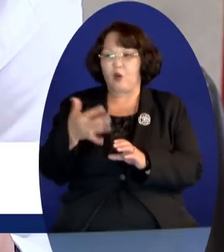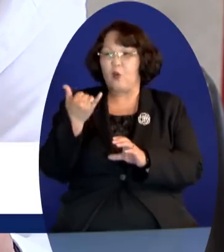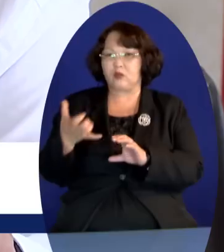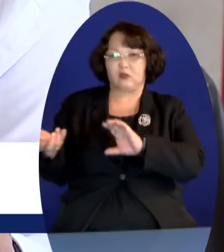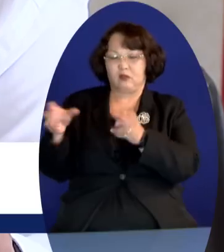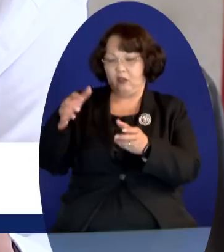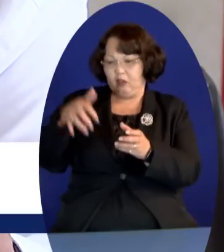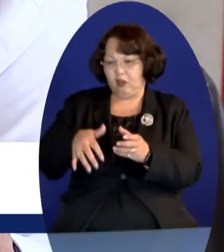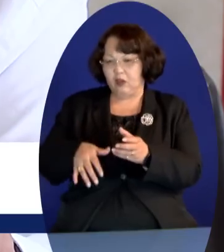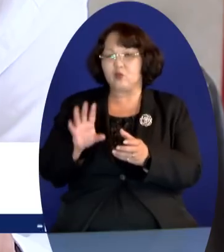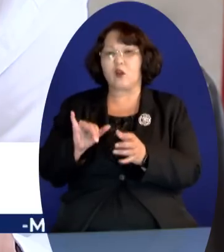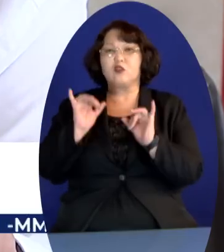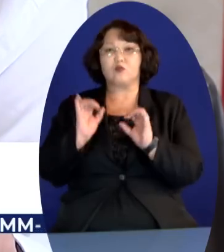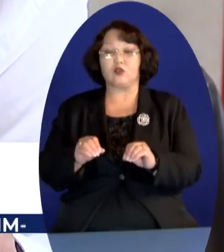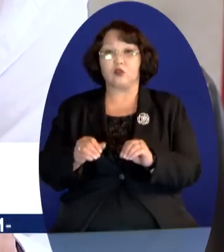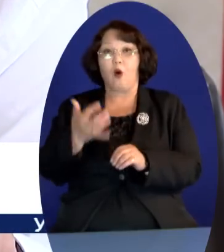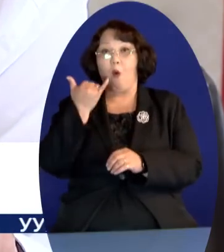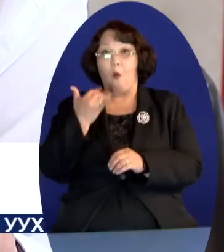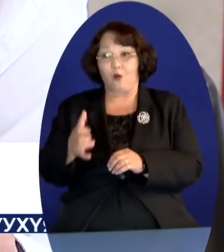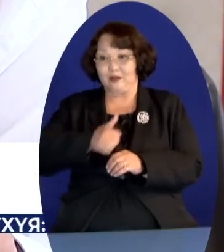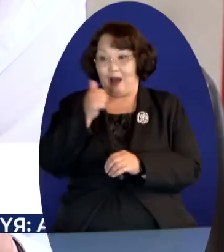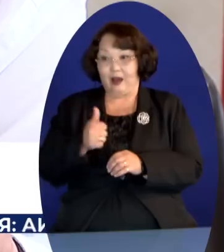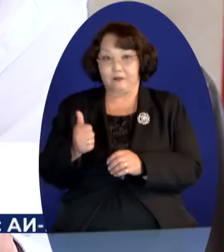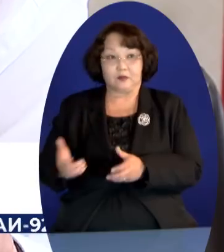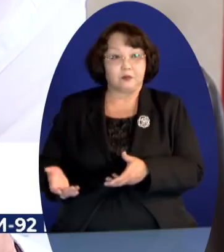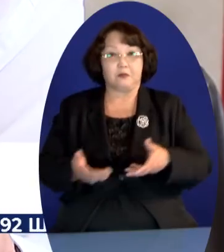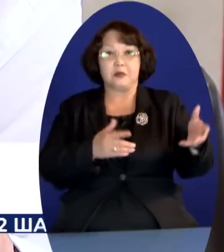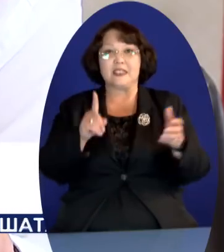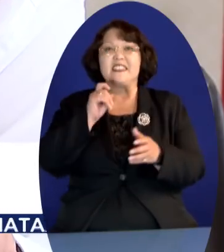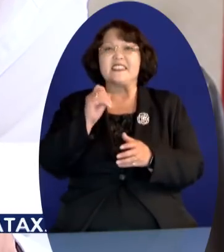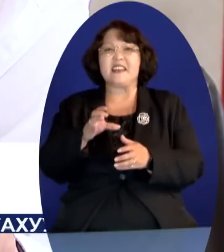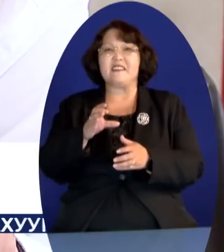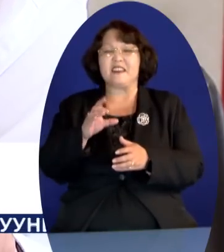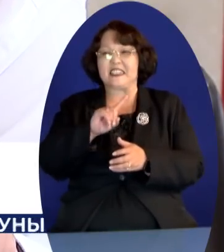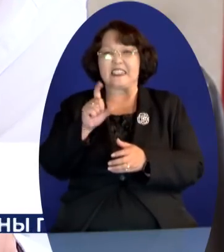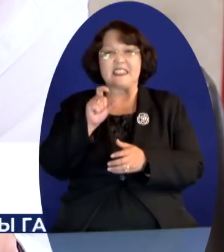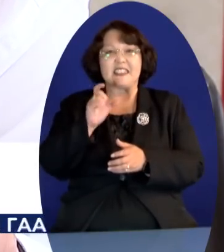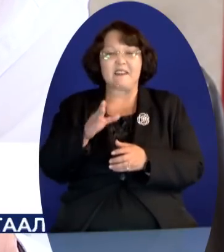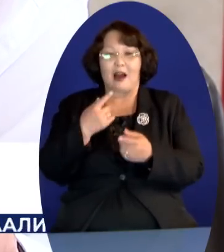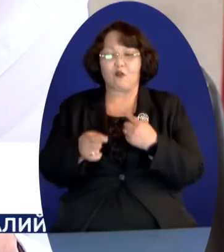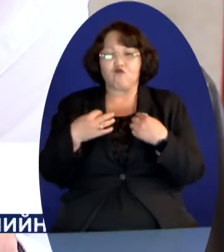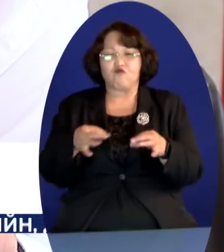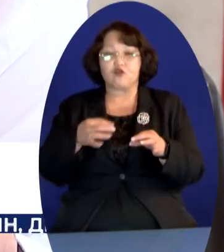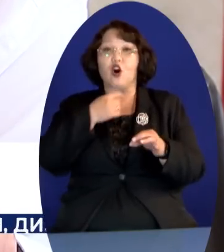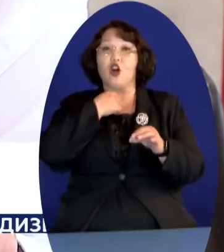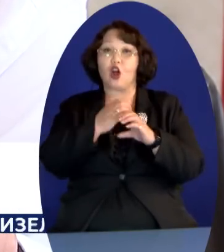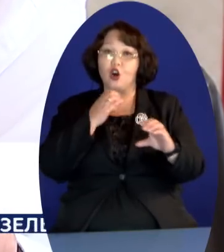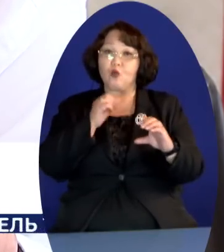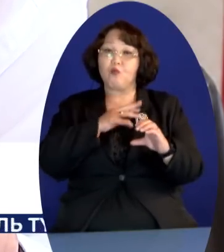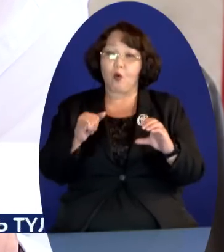шалтгаан нэгдүгээр ус хангамжийн системд зэвэрдэх хоолой хийж юу. Хоёрдугаар хаалт